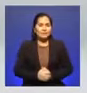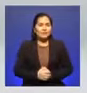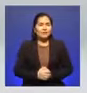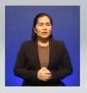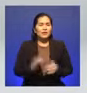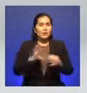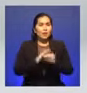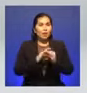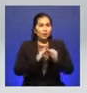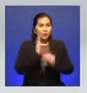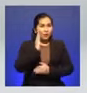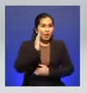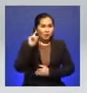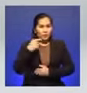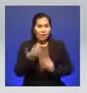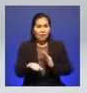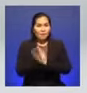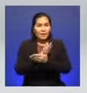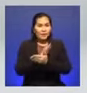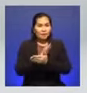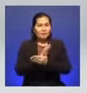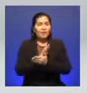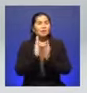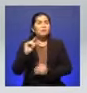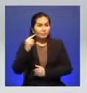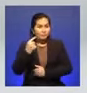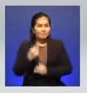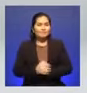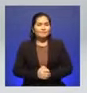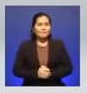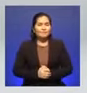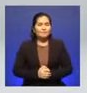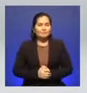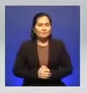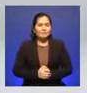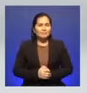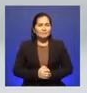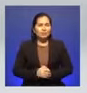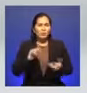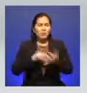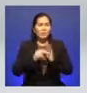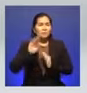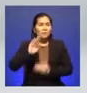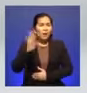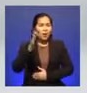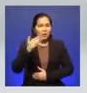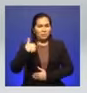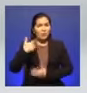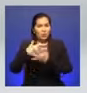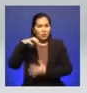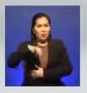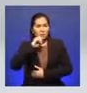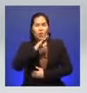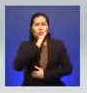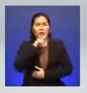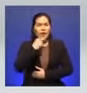ศเนี่ยมันไม่ใช่เรื่องของแค่ฮอร์โมนนะคะมันเป็นเรื่องของเรือนจำหลายแห่งเนี่ยก็เริ่มที่จะจัดว่า ถ้าเป็นคนข้ามเพศนะคะส่วนให